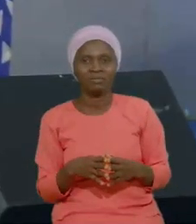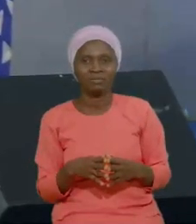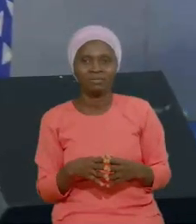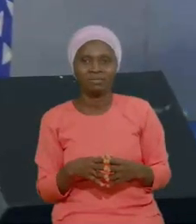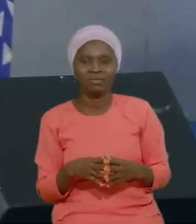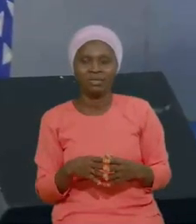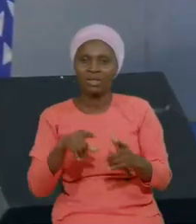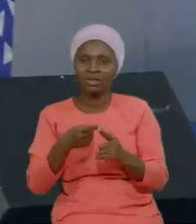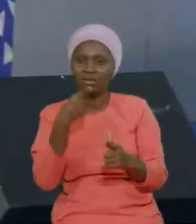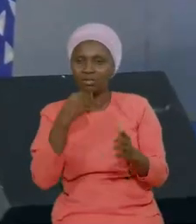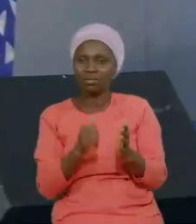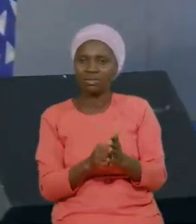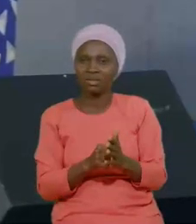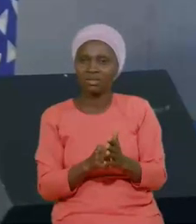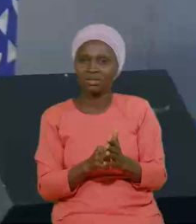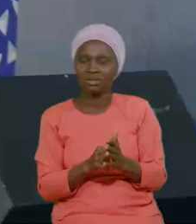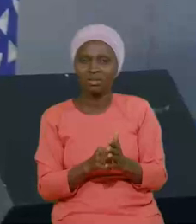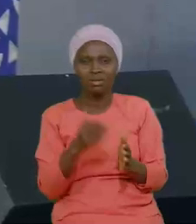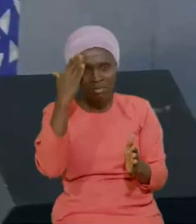Et je lui ai donné mon nom.